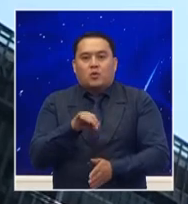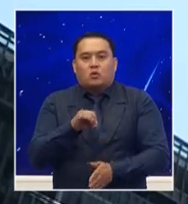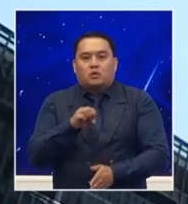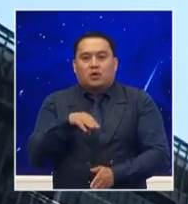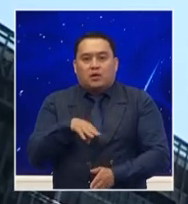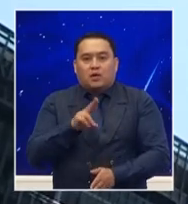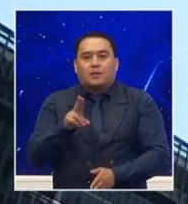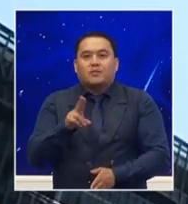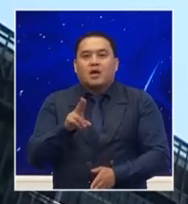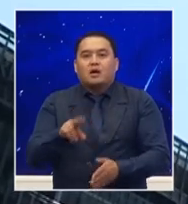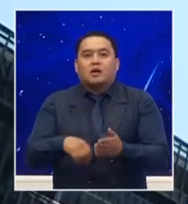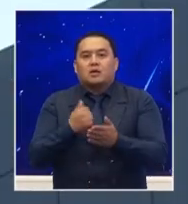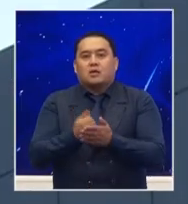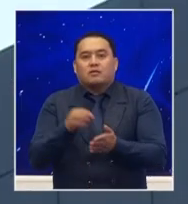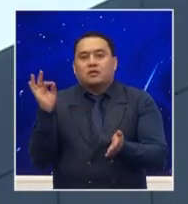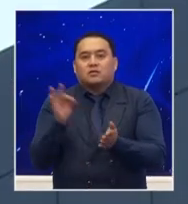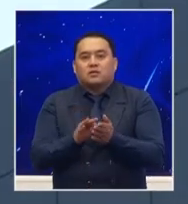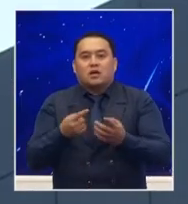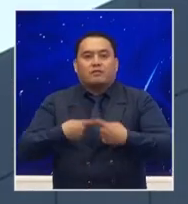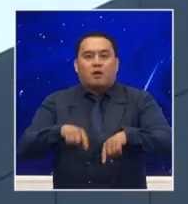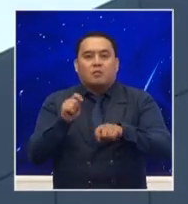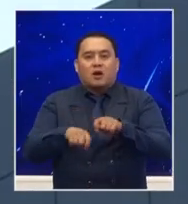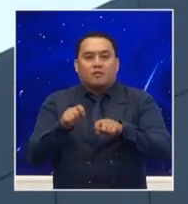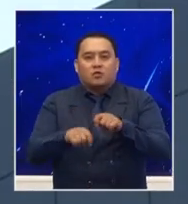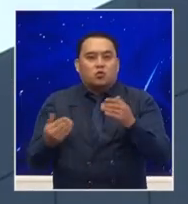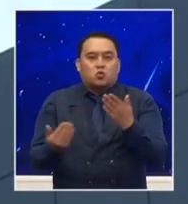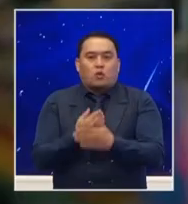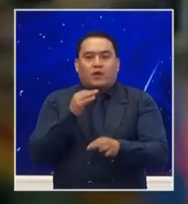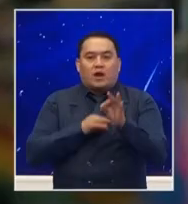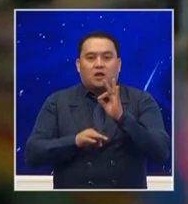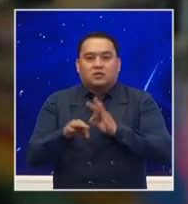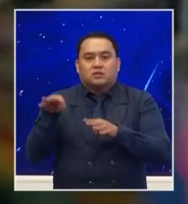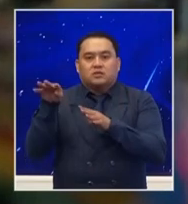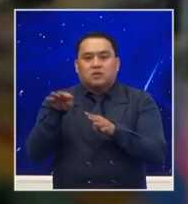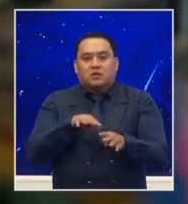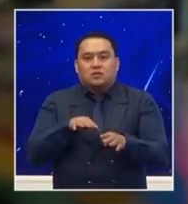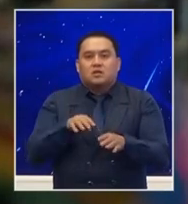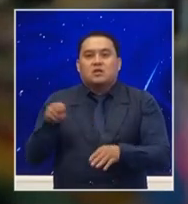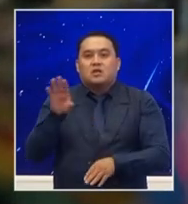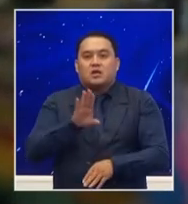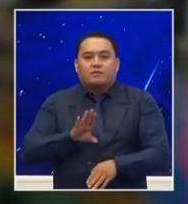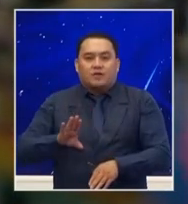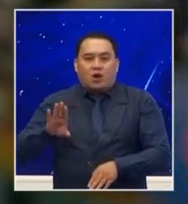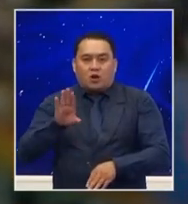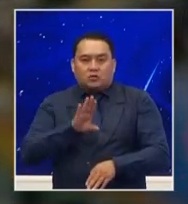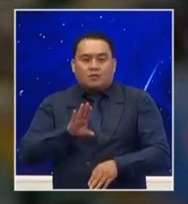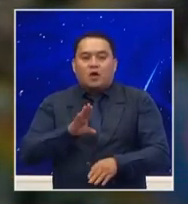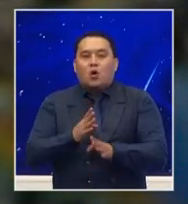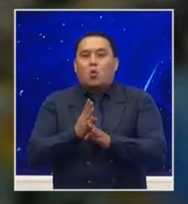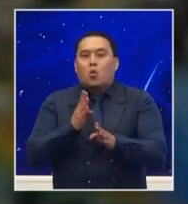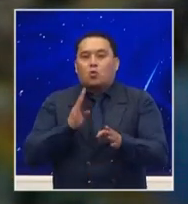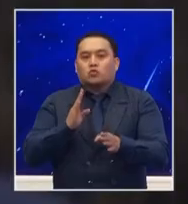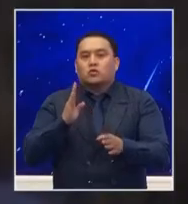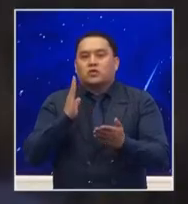и BioNTech. Главная задача агентства – проверять новые лекарства на их соответствие стандартам Евросоюза. На очереди